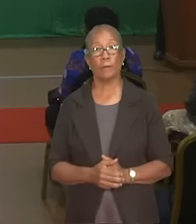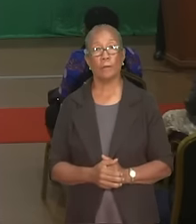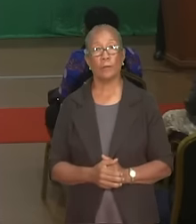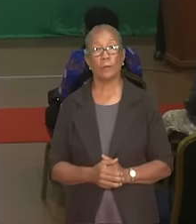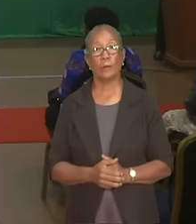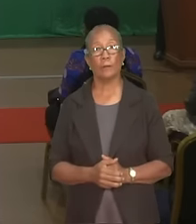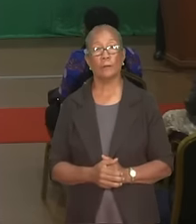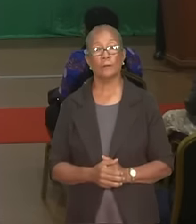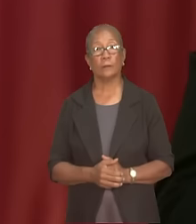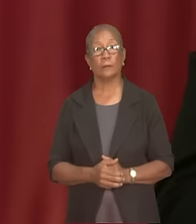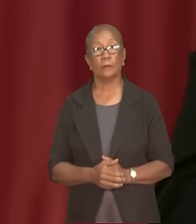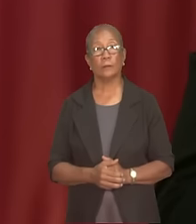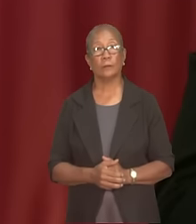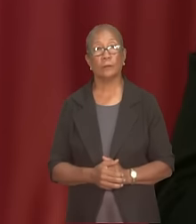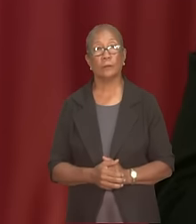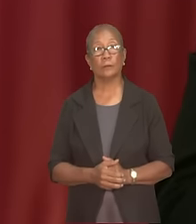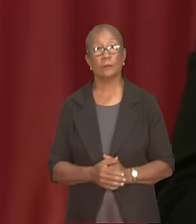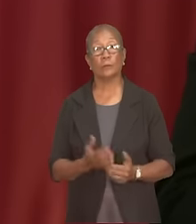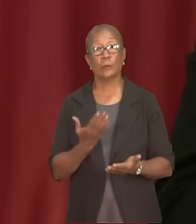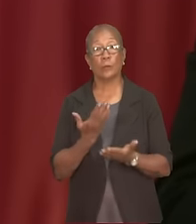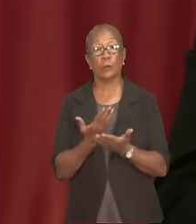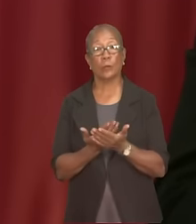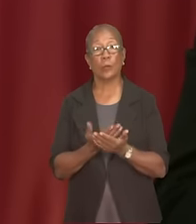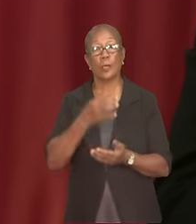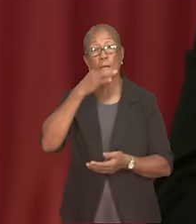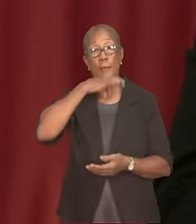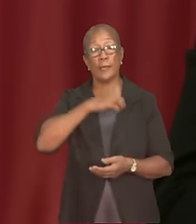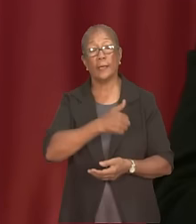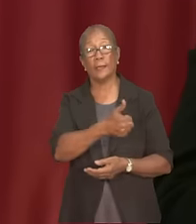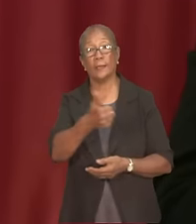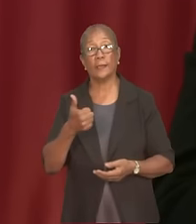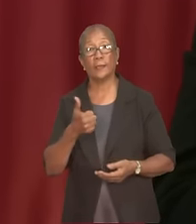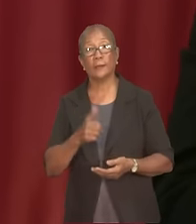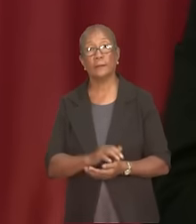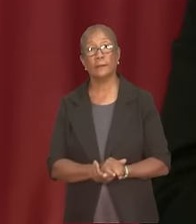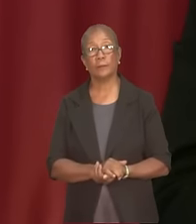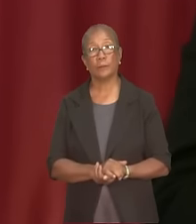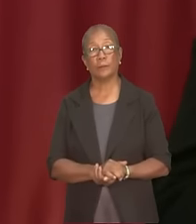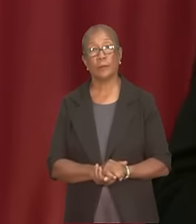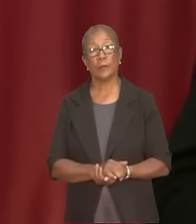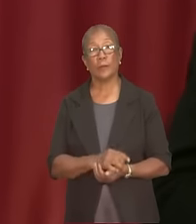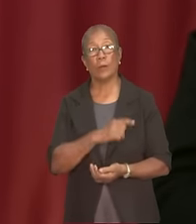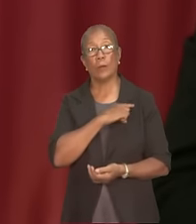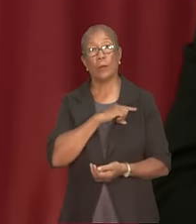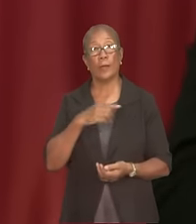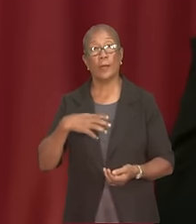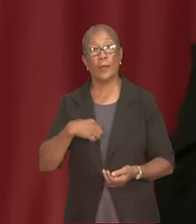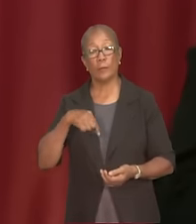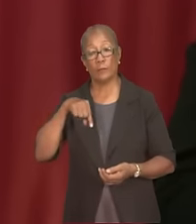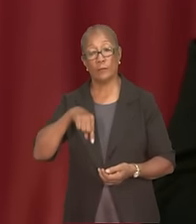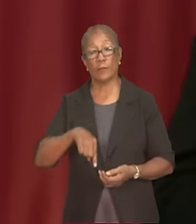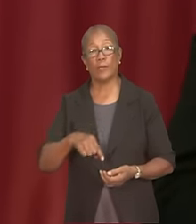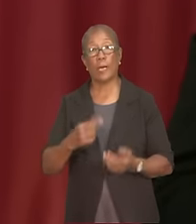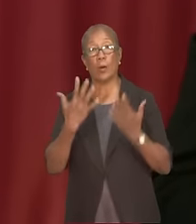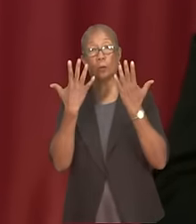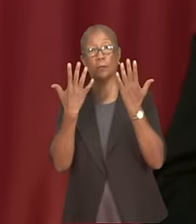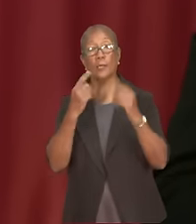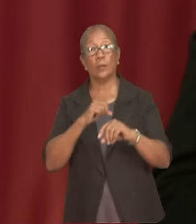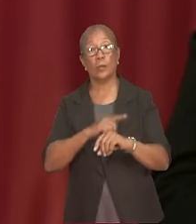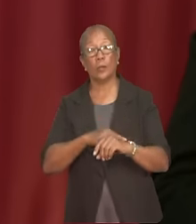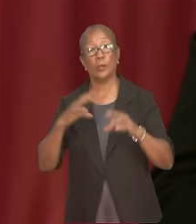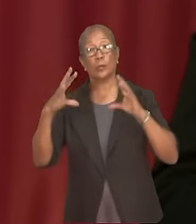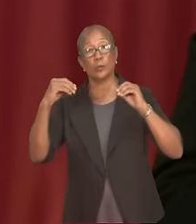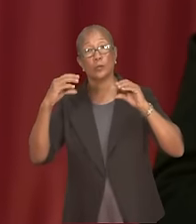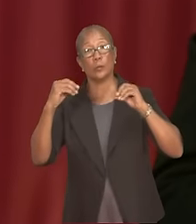voor de vraag. Overigens, goedemiddag iedereen. We hebben vanmorgen om 10:00 een gesprek